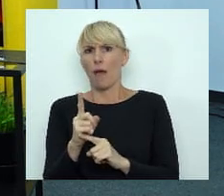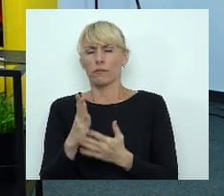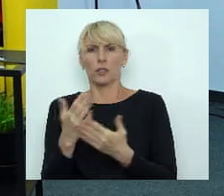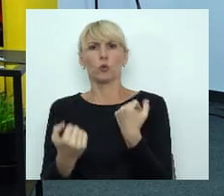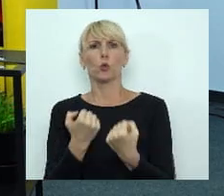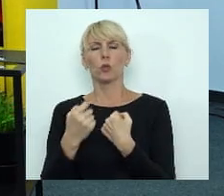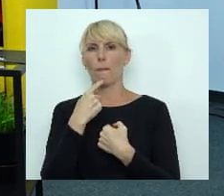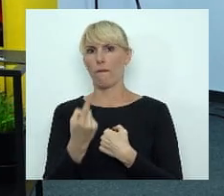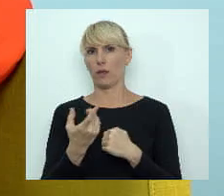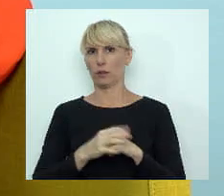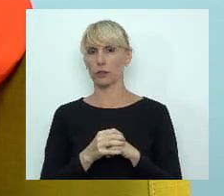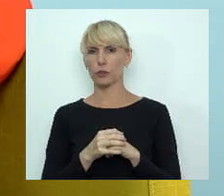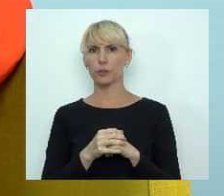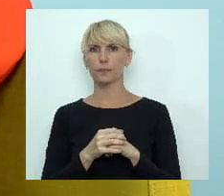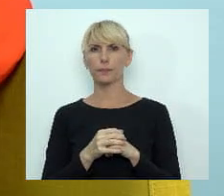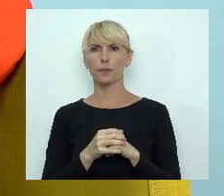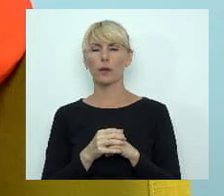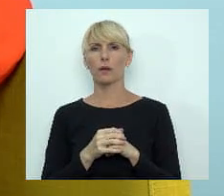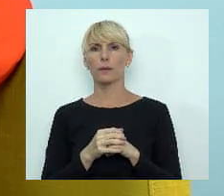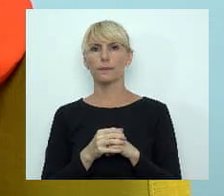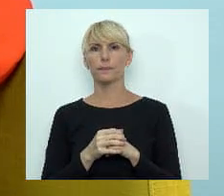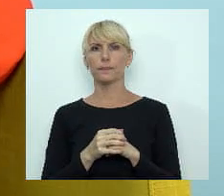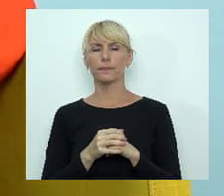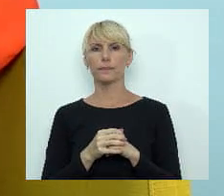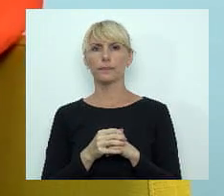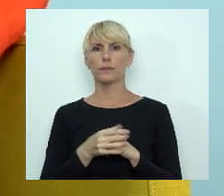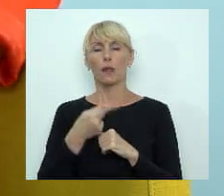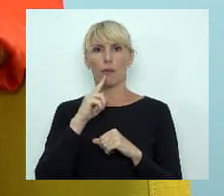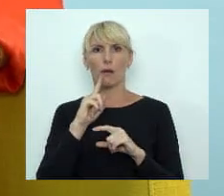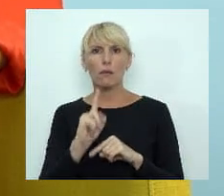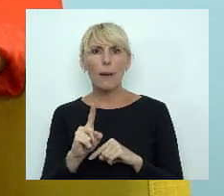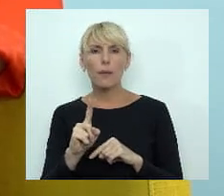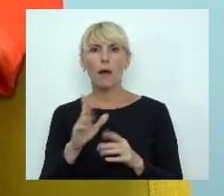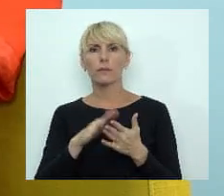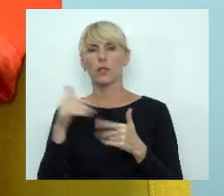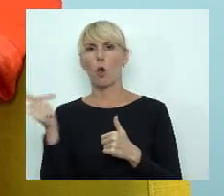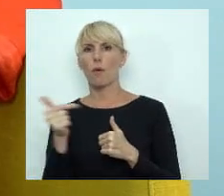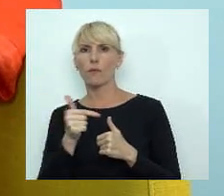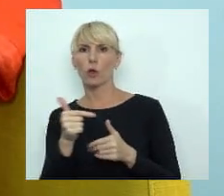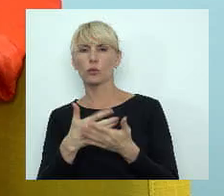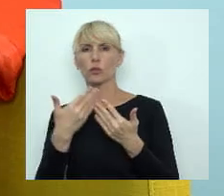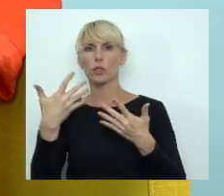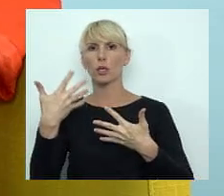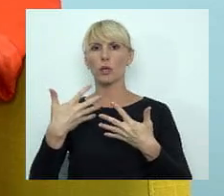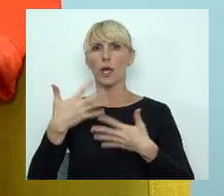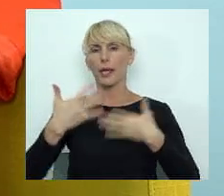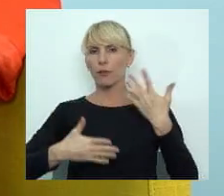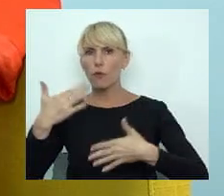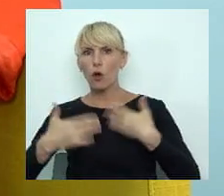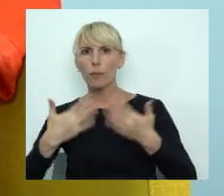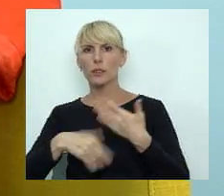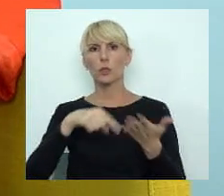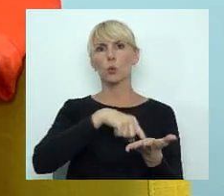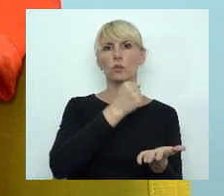zależy od jakiej strony się na to patrzy. Tak naprawdę obowiązki informacyjne funkcjonowały już na gruncie starej ustawy, czyli